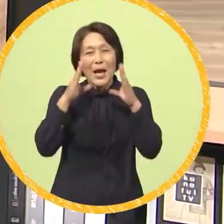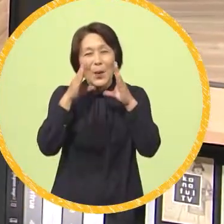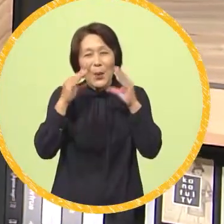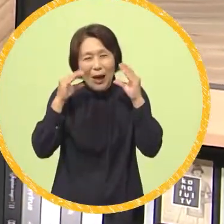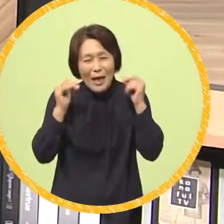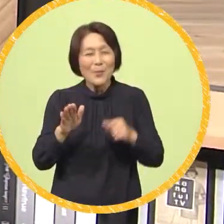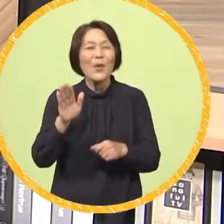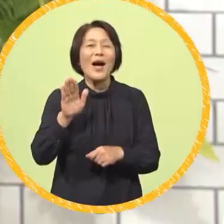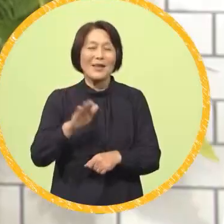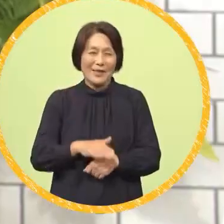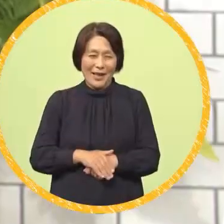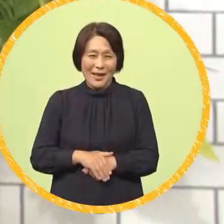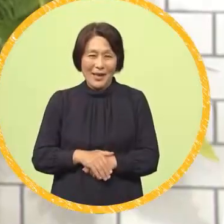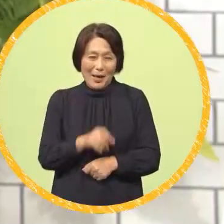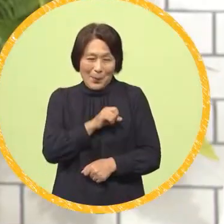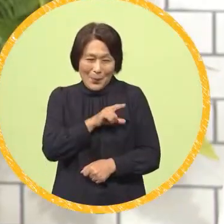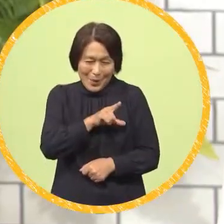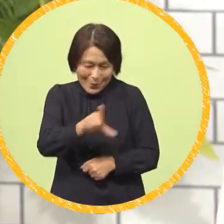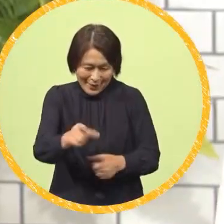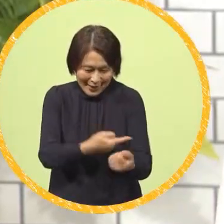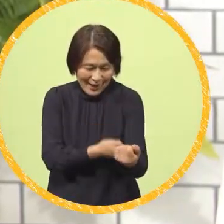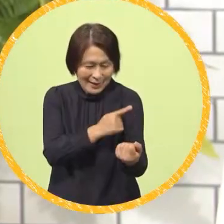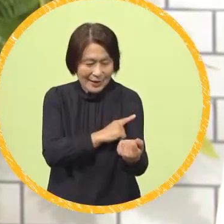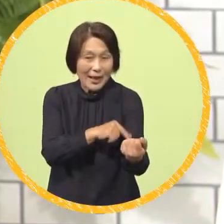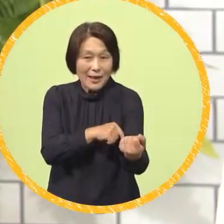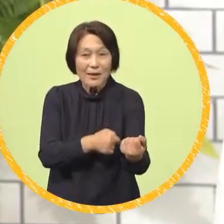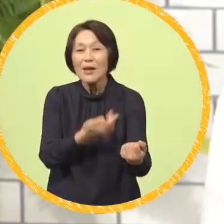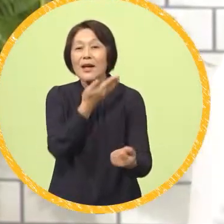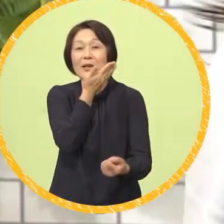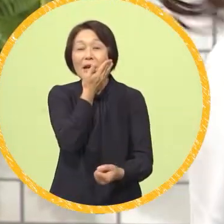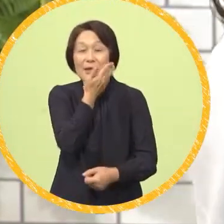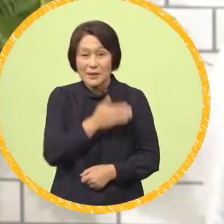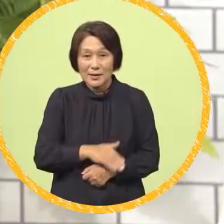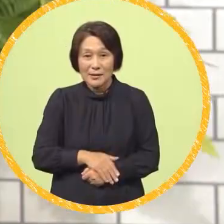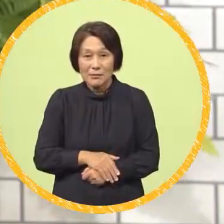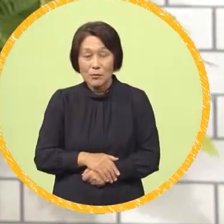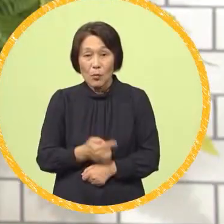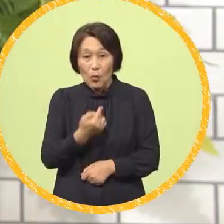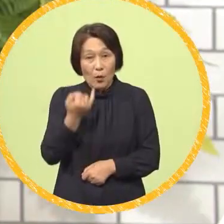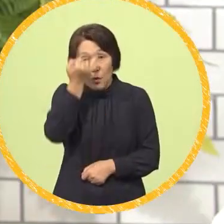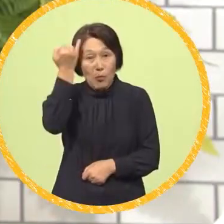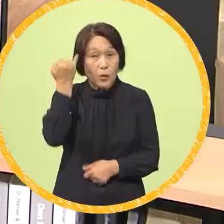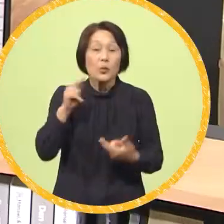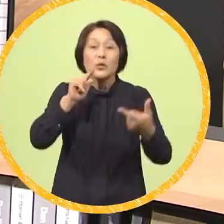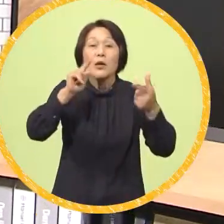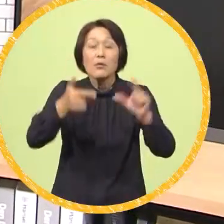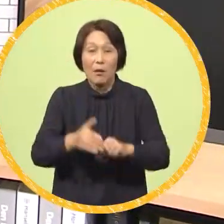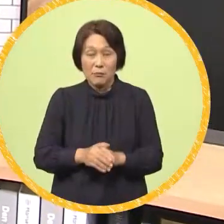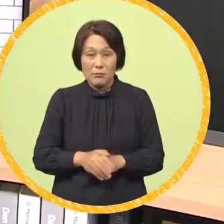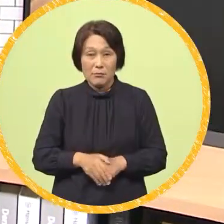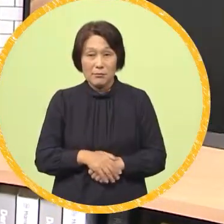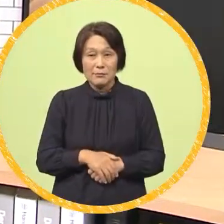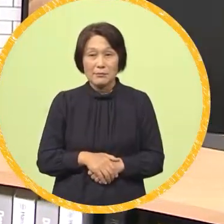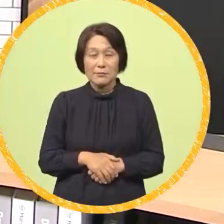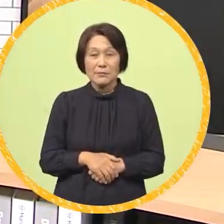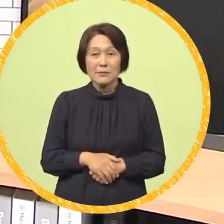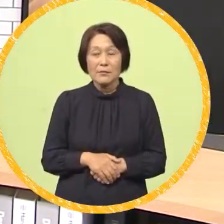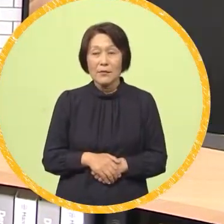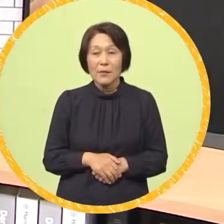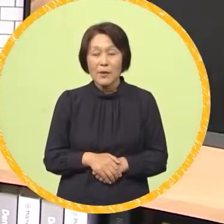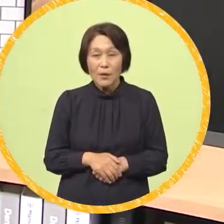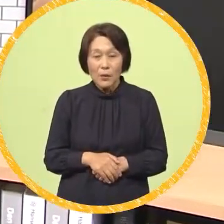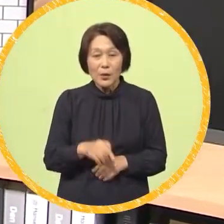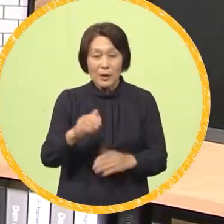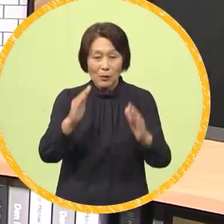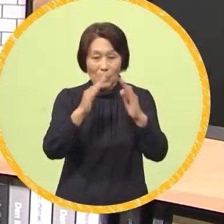ってやっぱりそういう、こう前向きな力って大事なんですよね、うん、 やっぱちょっとイメージと違いましたね、 う ん、 そうすごく明るかったし、 うん、そうですよねあの本当にそこで